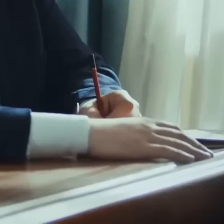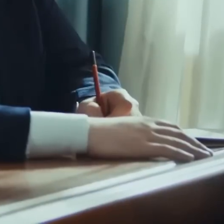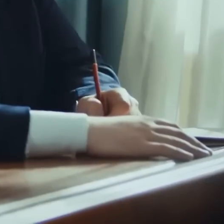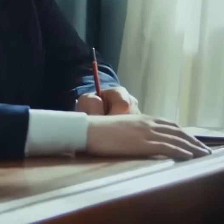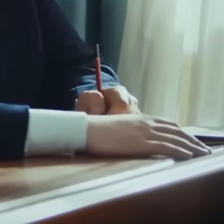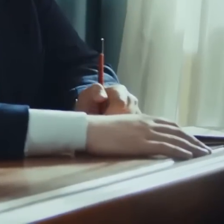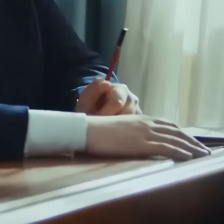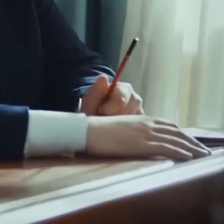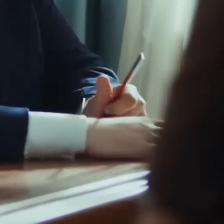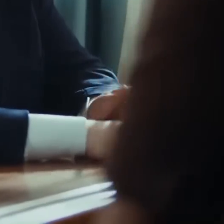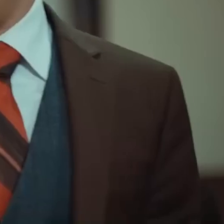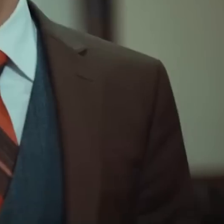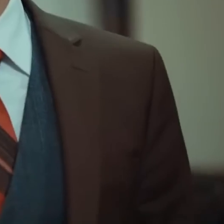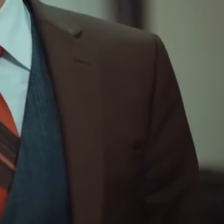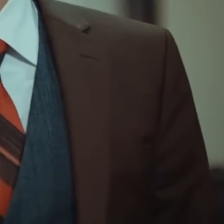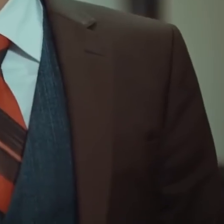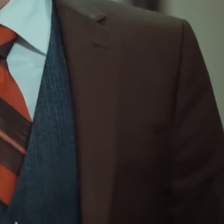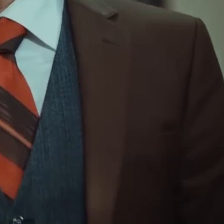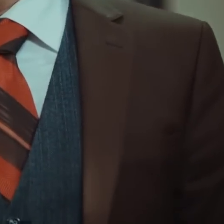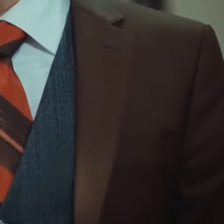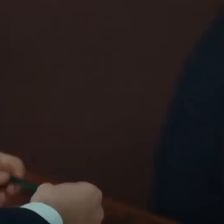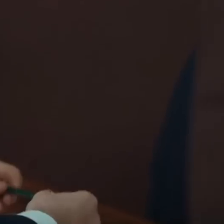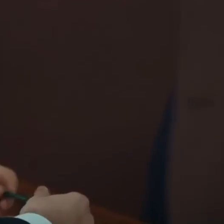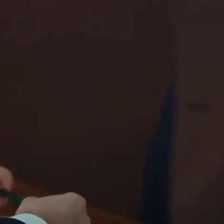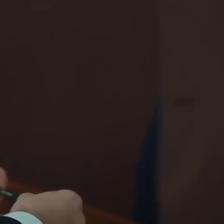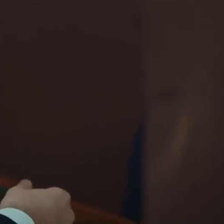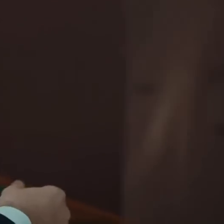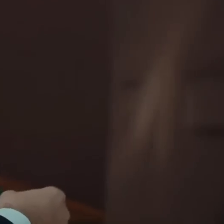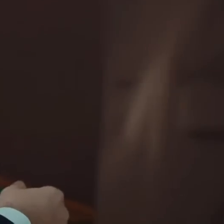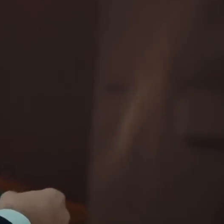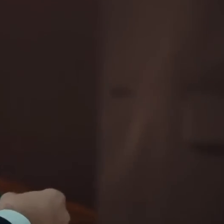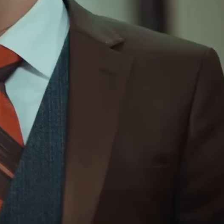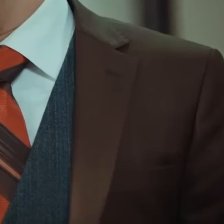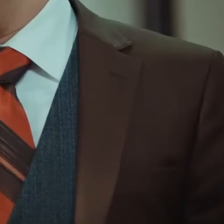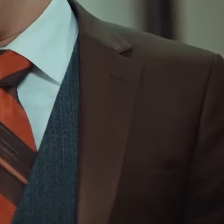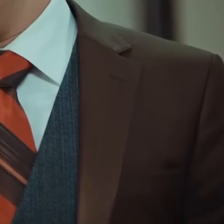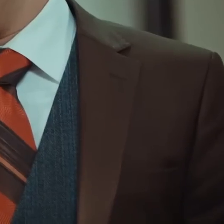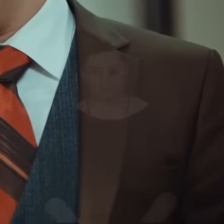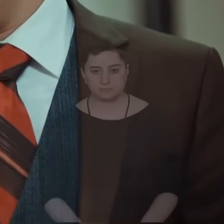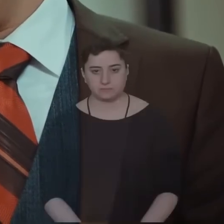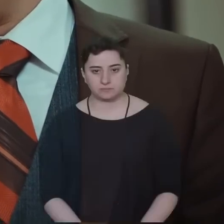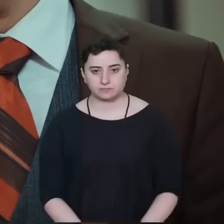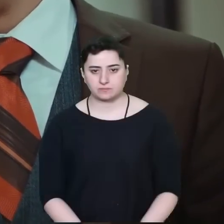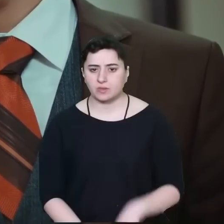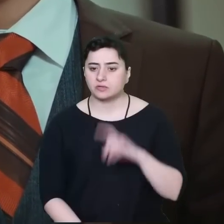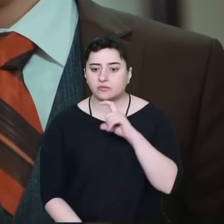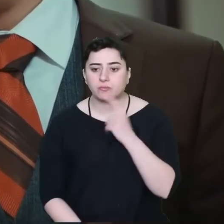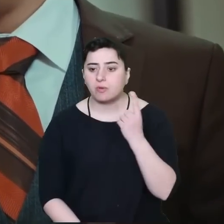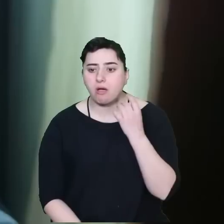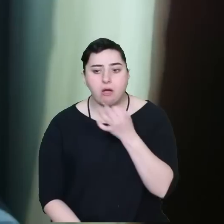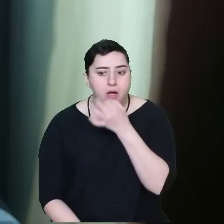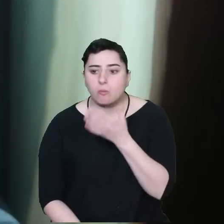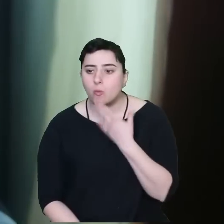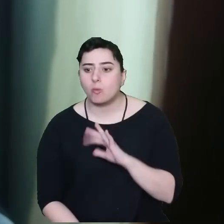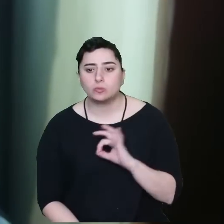Hakkı merakla başını kaldırırken Zafer tedirgin. Cevattan haber yok mu